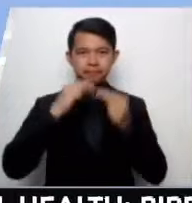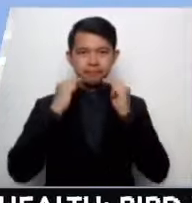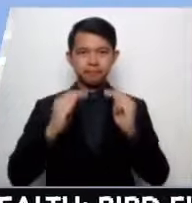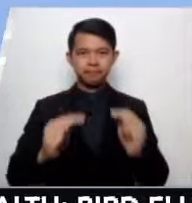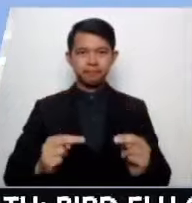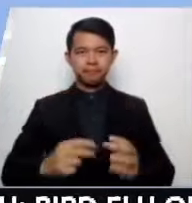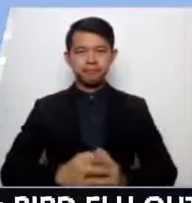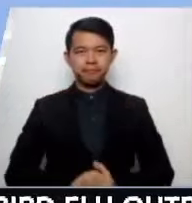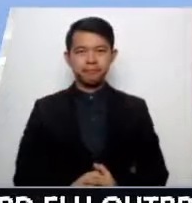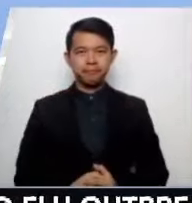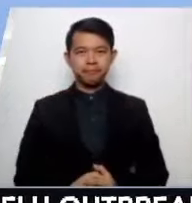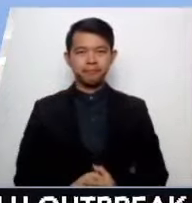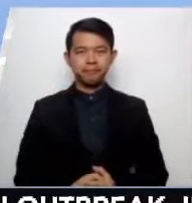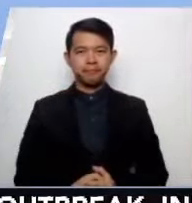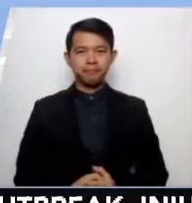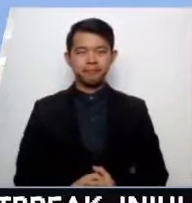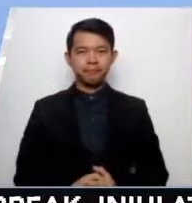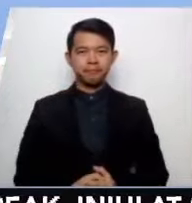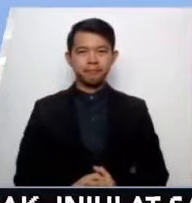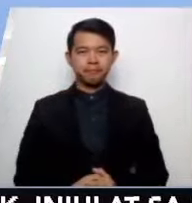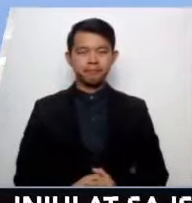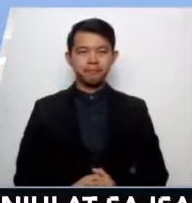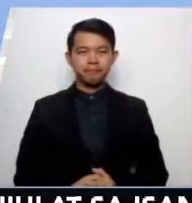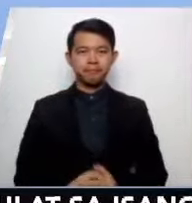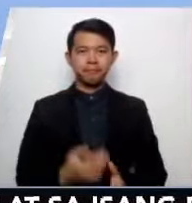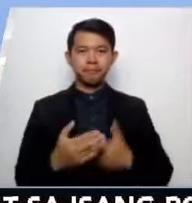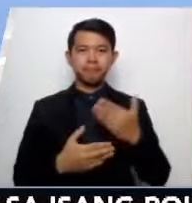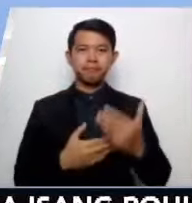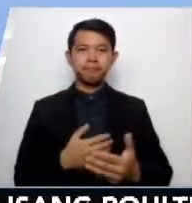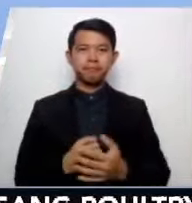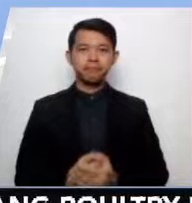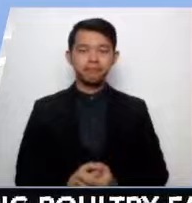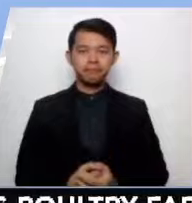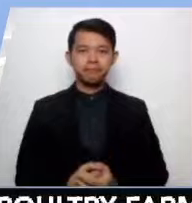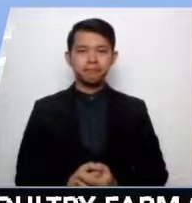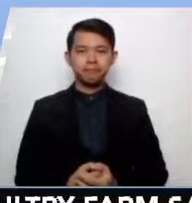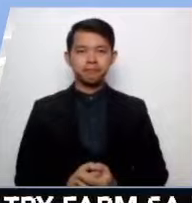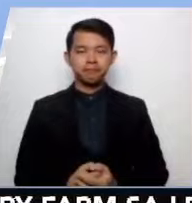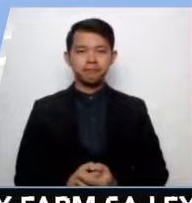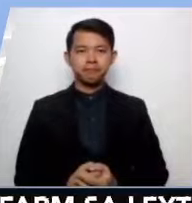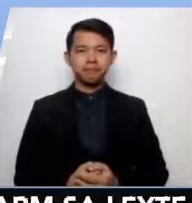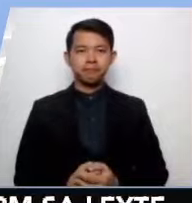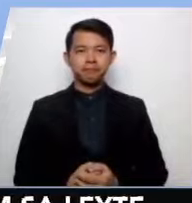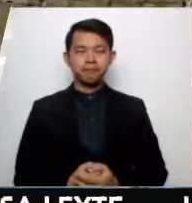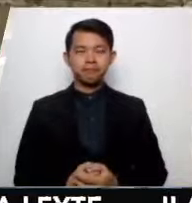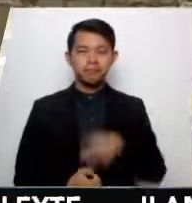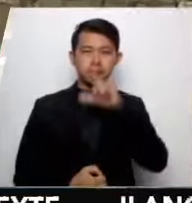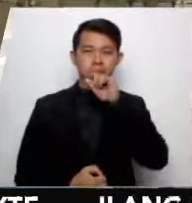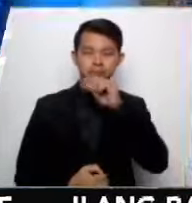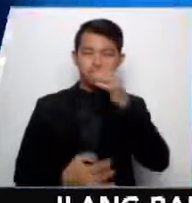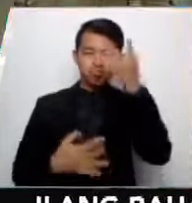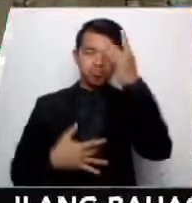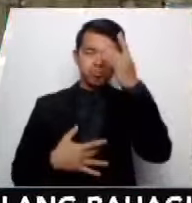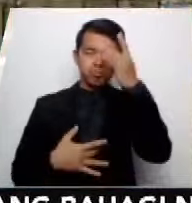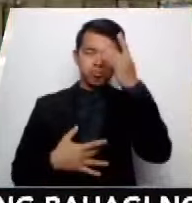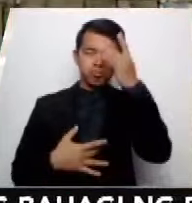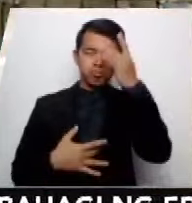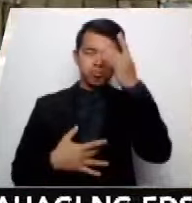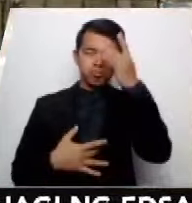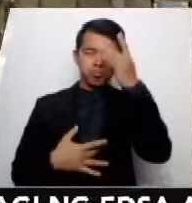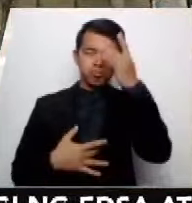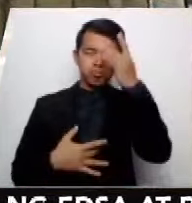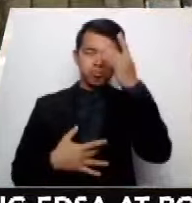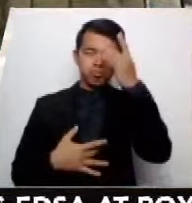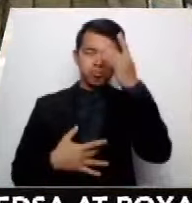nakapagtala ng h5 n1 avian influenza o bird flu Outbreak sa isang pult farm sa Leyte ayon sa world organization for animal